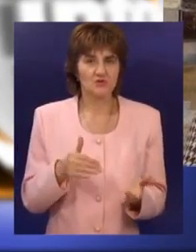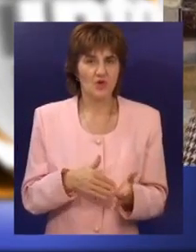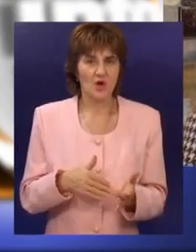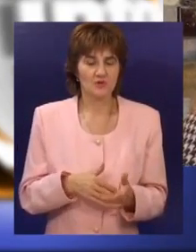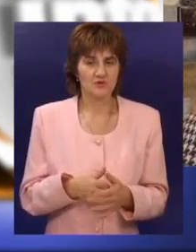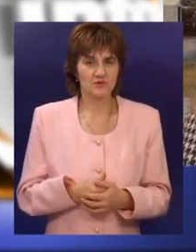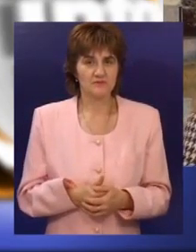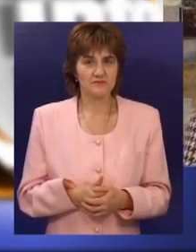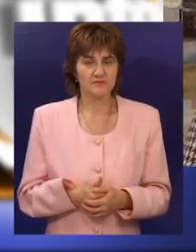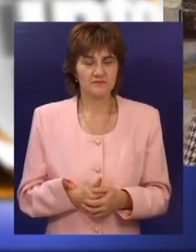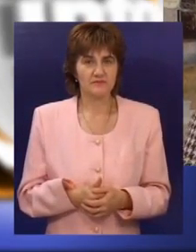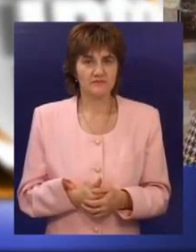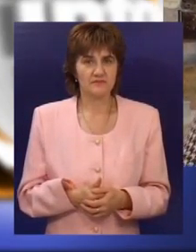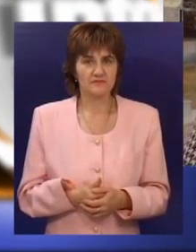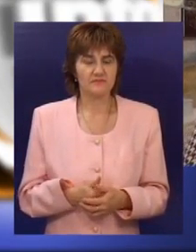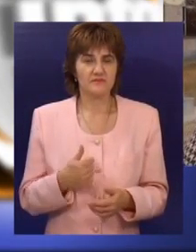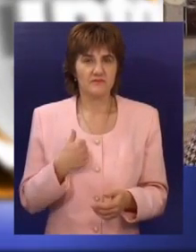još,